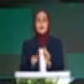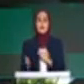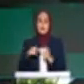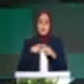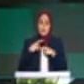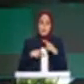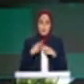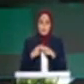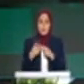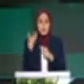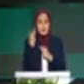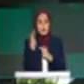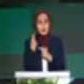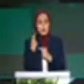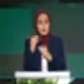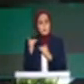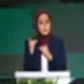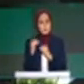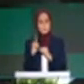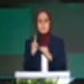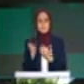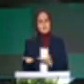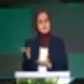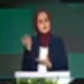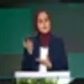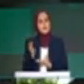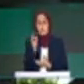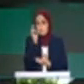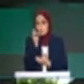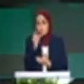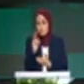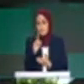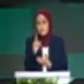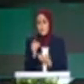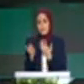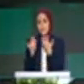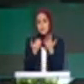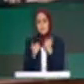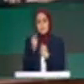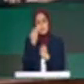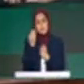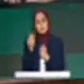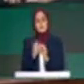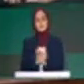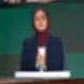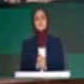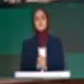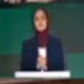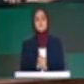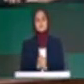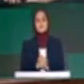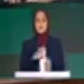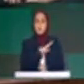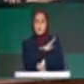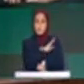القنوات او الجوانب اللي معموله في الـ الـ الهايبرات الخاصه باهلا رمضان. لو لقيته ده موجود عند